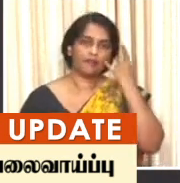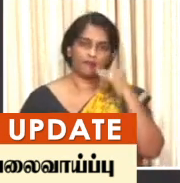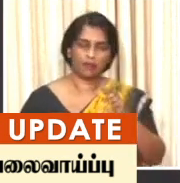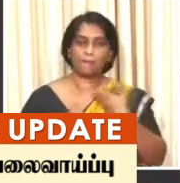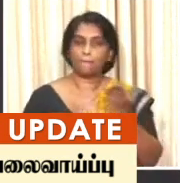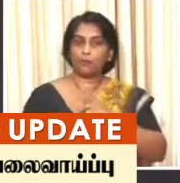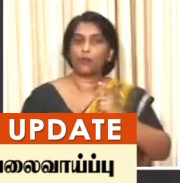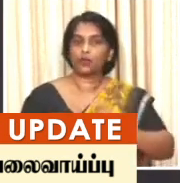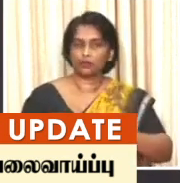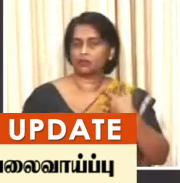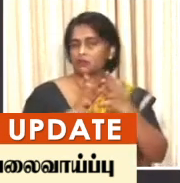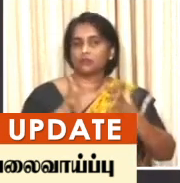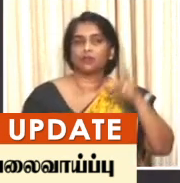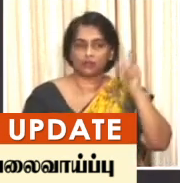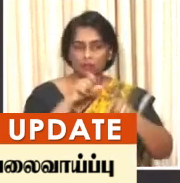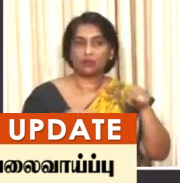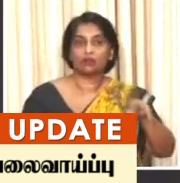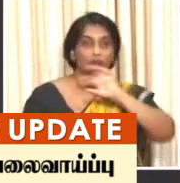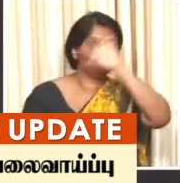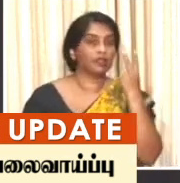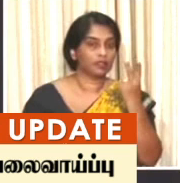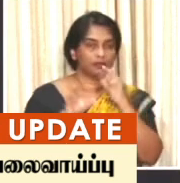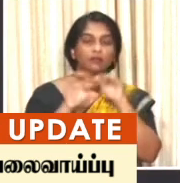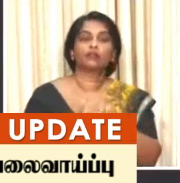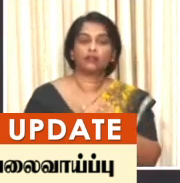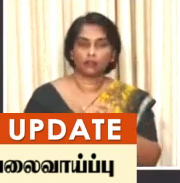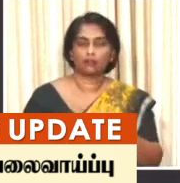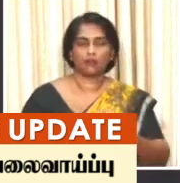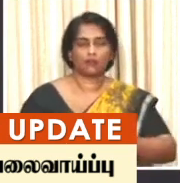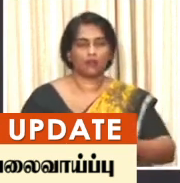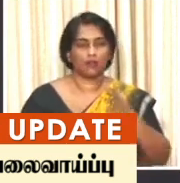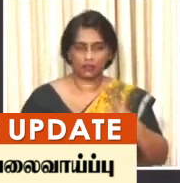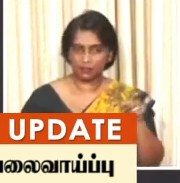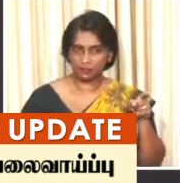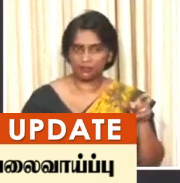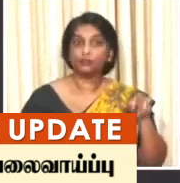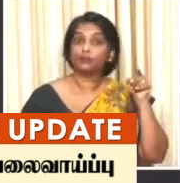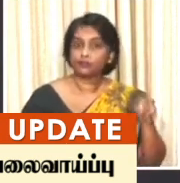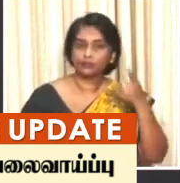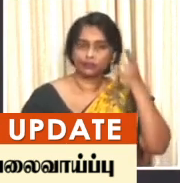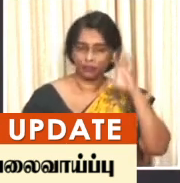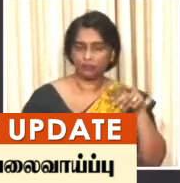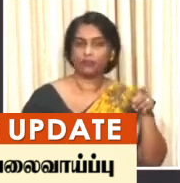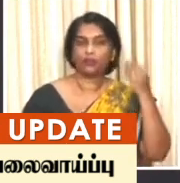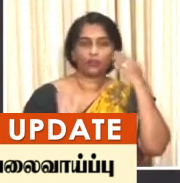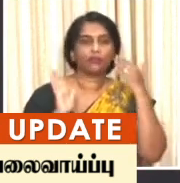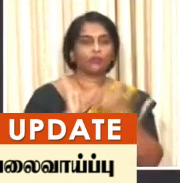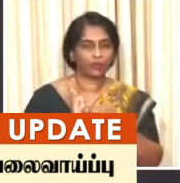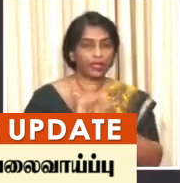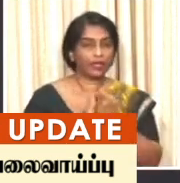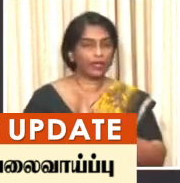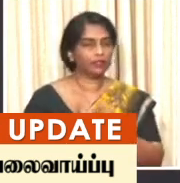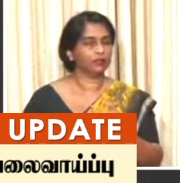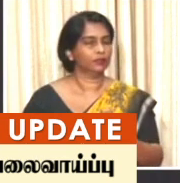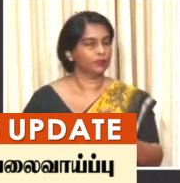පෞගිය කාල වෙනකොට විශාල සංඛ්‍යාවක් මේ රටවල් දෙකට ගිහිල්ලා මේ අය අනාථ වෙන්න පටන් ගත්තා. මේක නිසාම මේ පිළිබඳව අපි නීතිය තැඩි